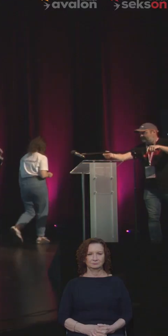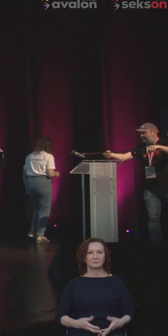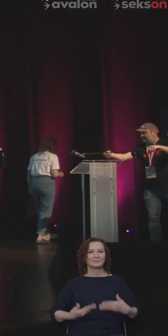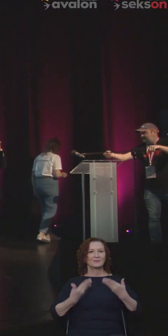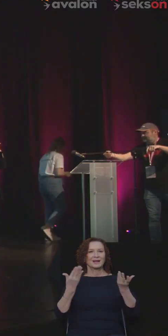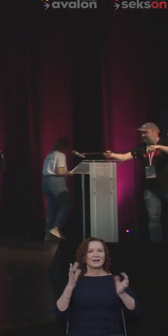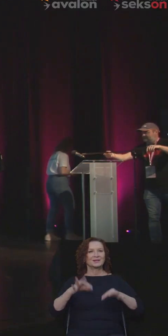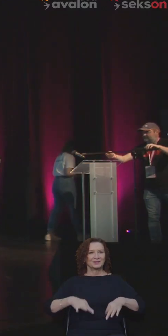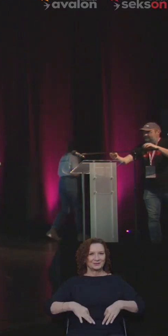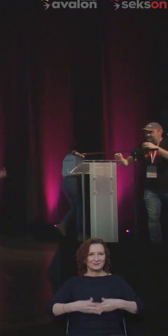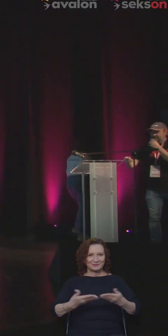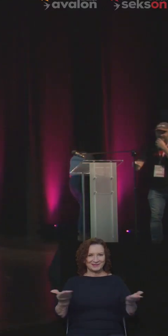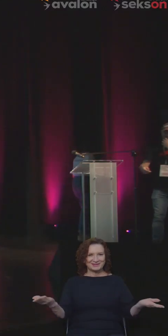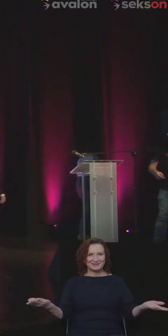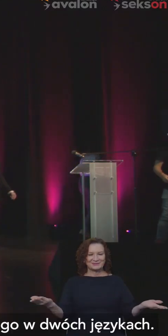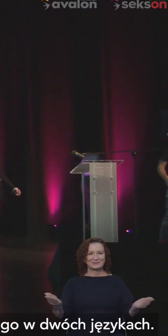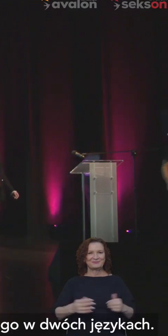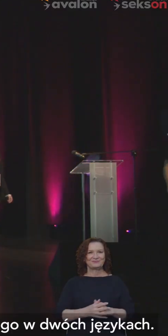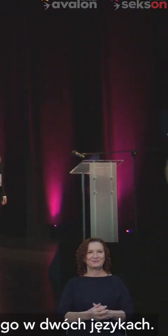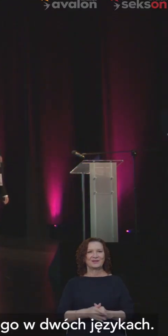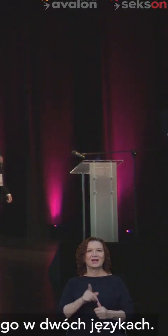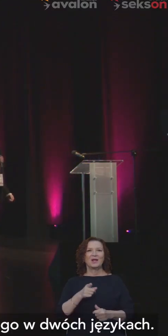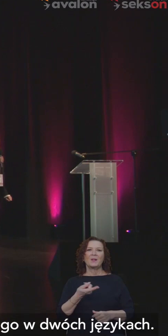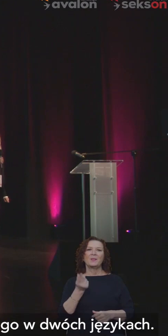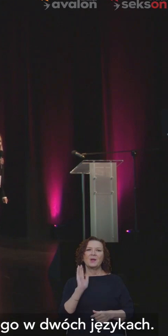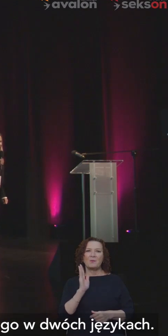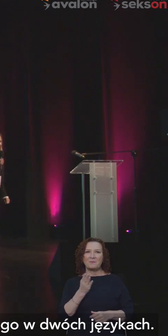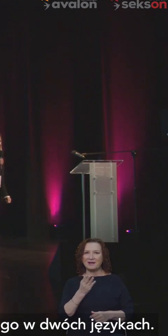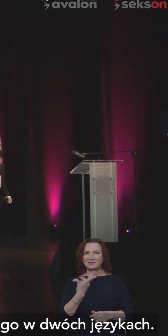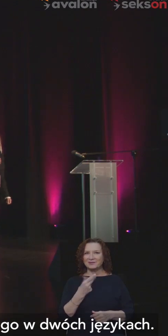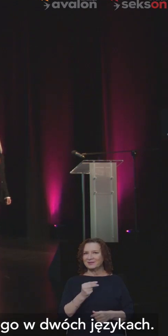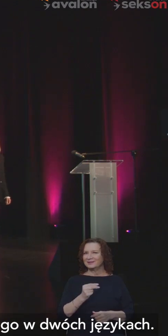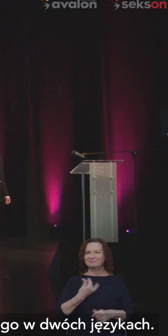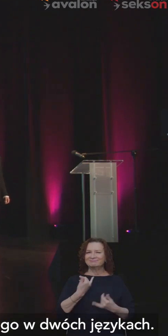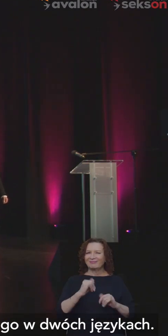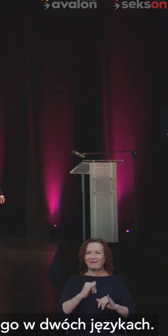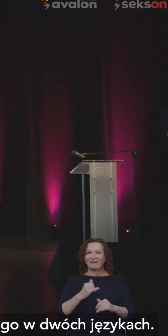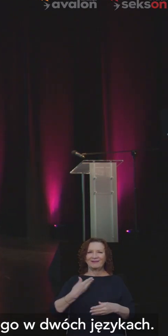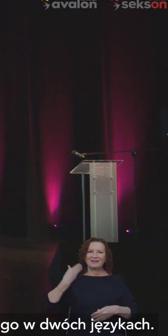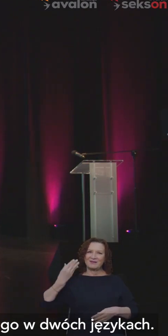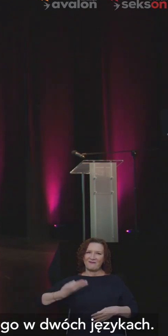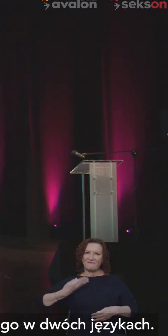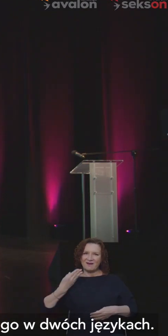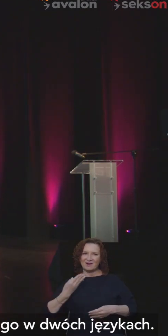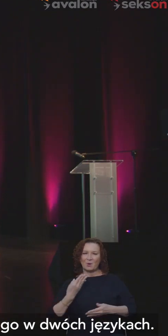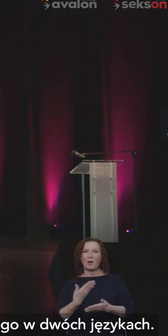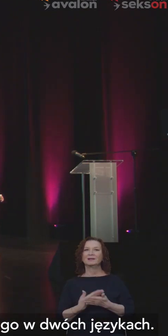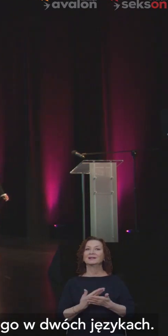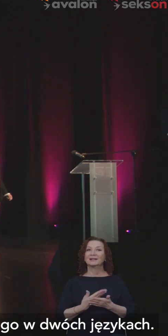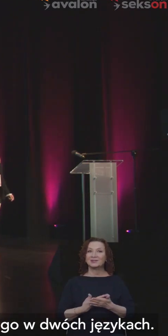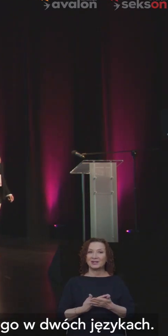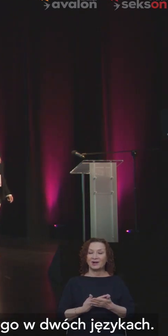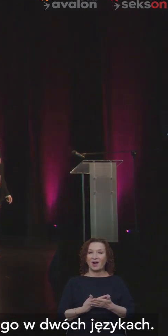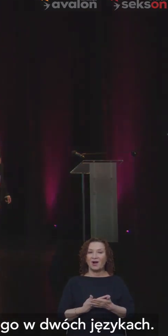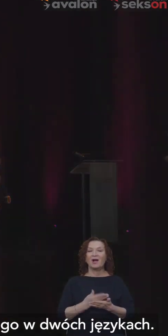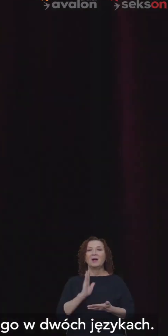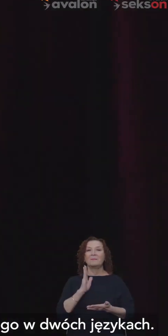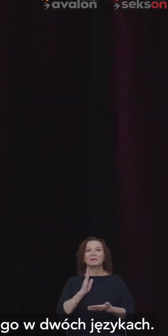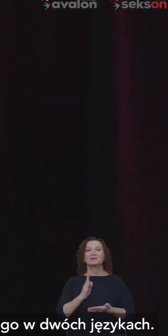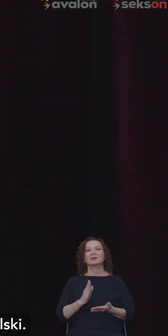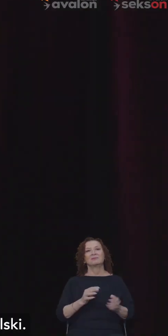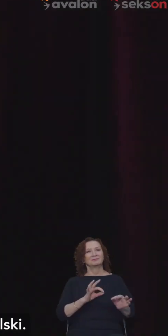Dzień dobry Państwu. To będzie taki dość nietypowy wykład, dlatego że poprowadzimy go w dwóch